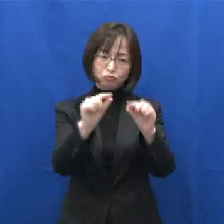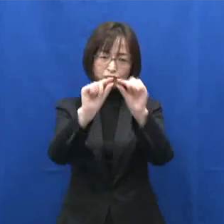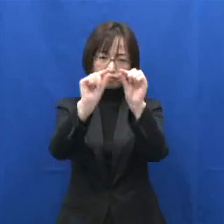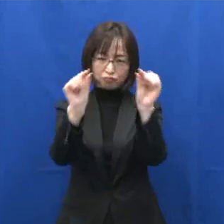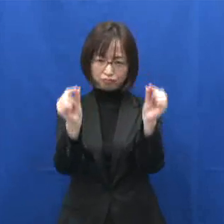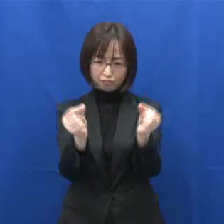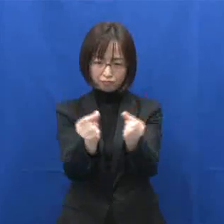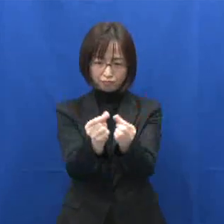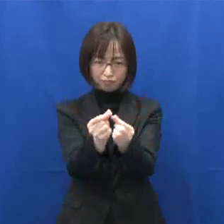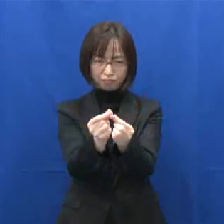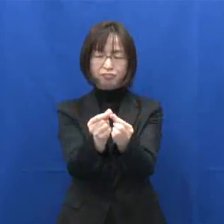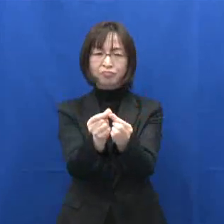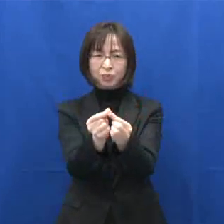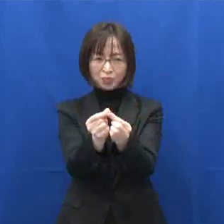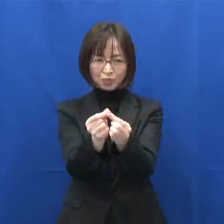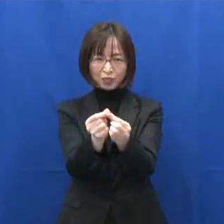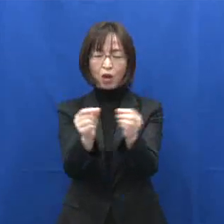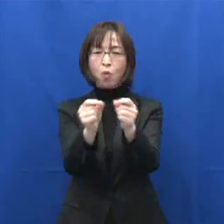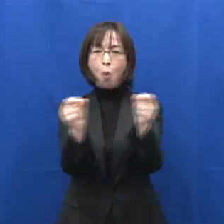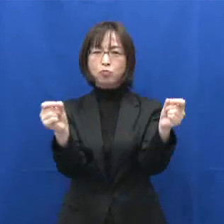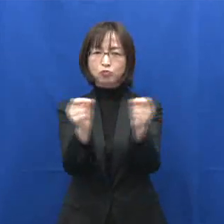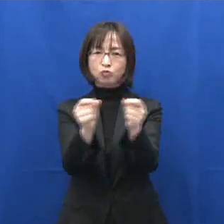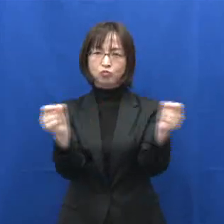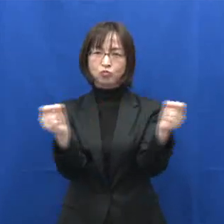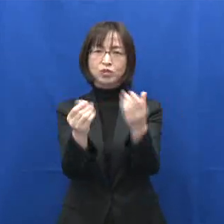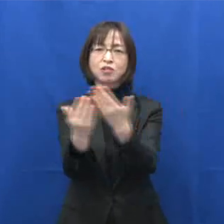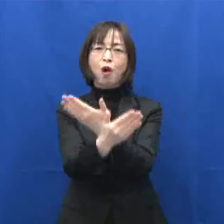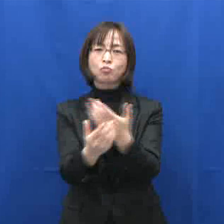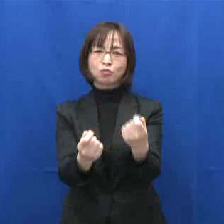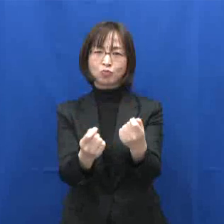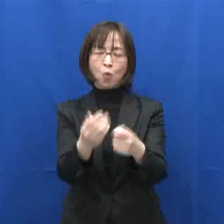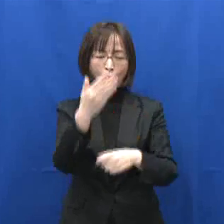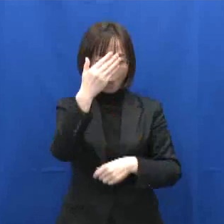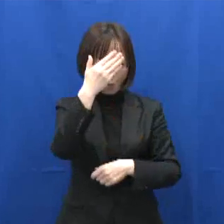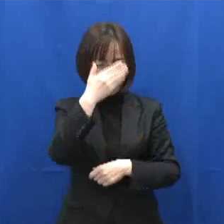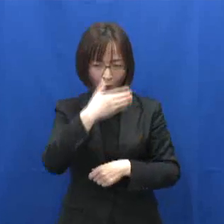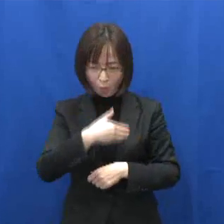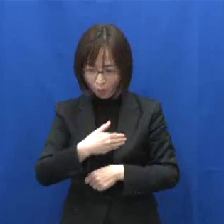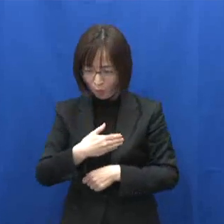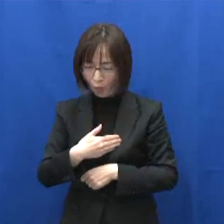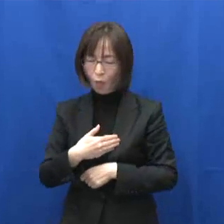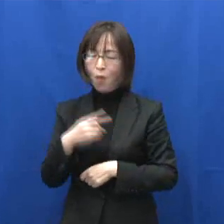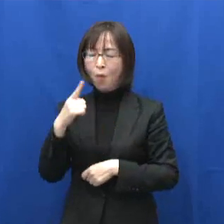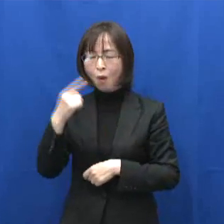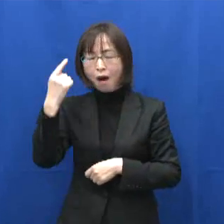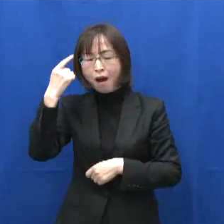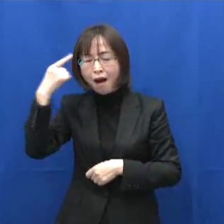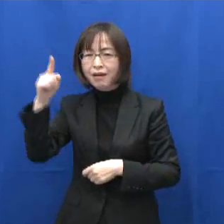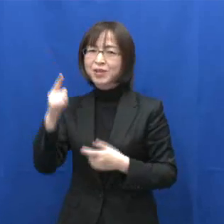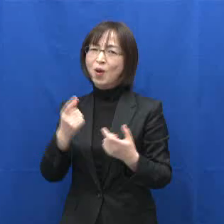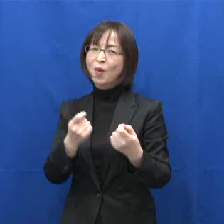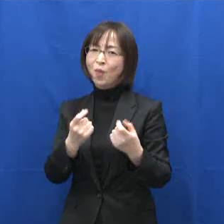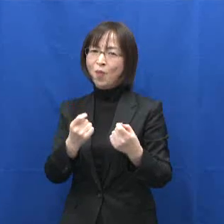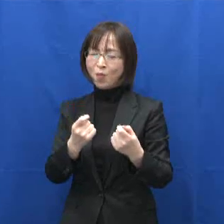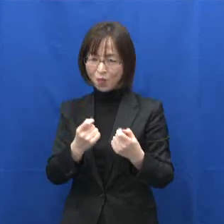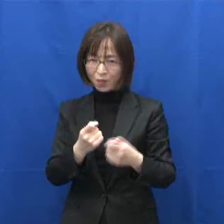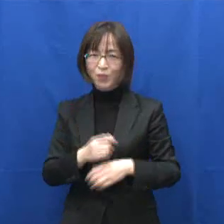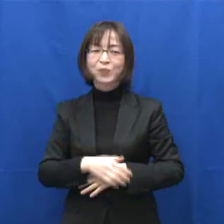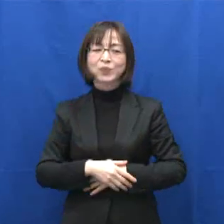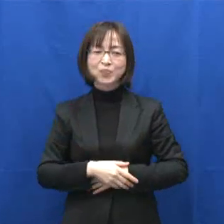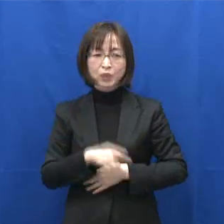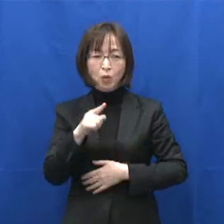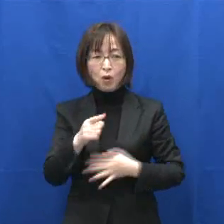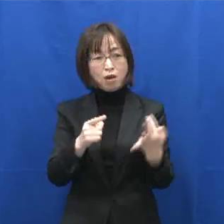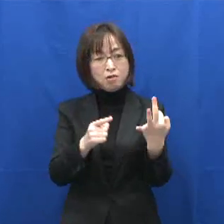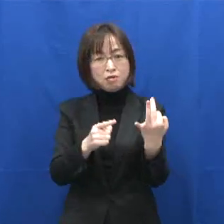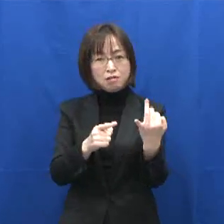と曲がってね、ゴムになるんですよ、はい、これもアイディアですね、 アイディアですね。これはも